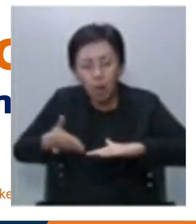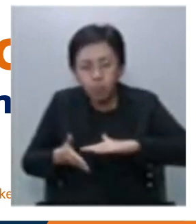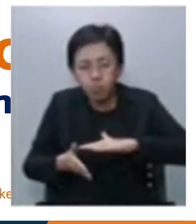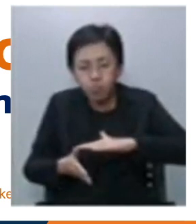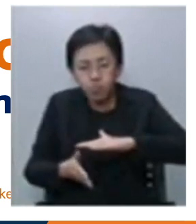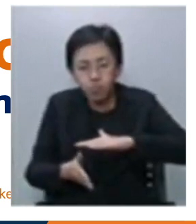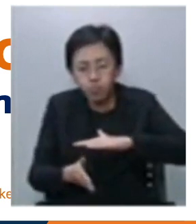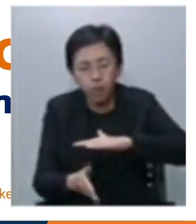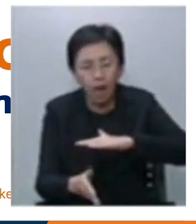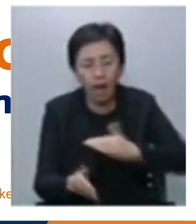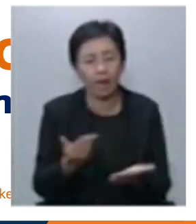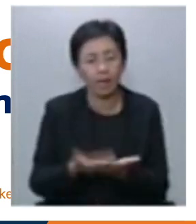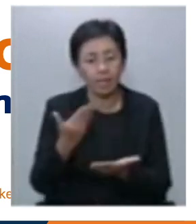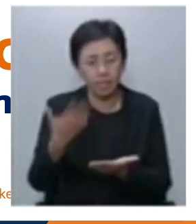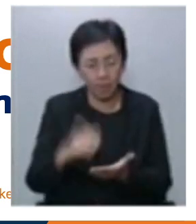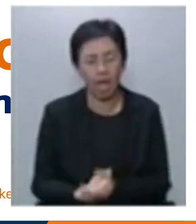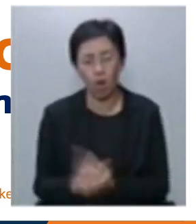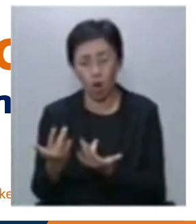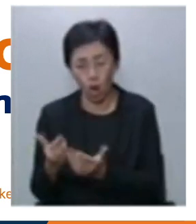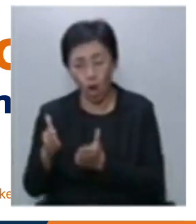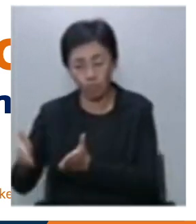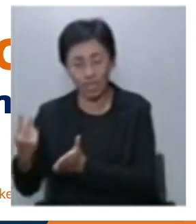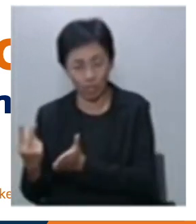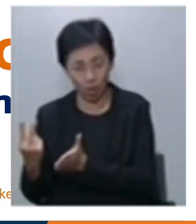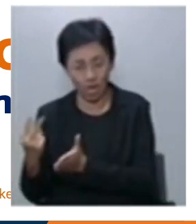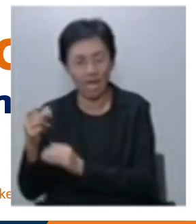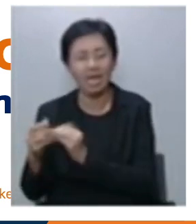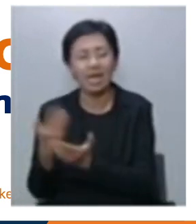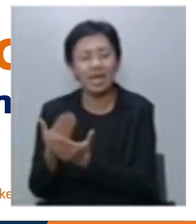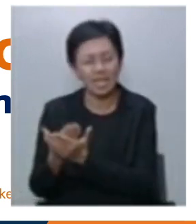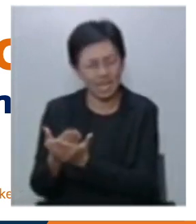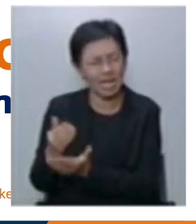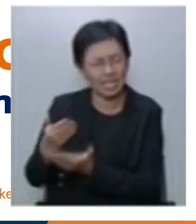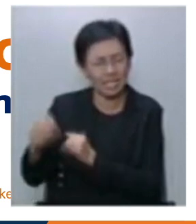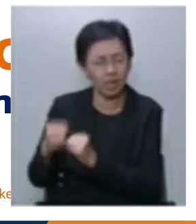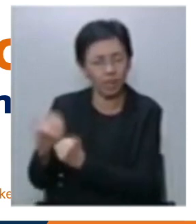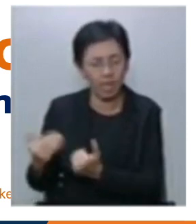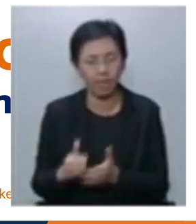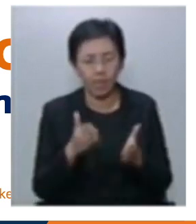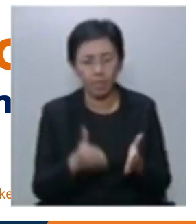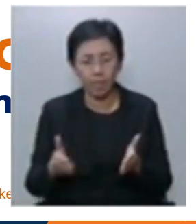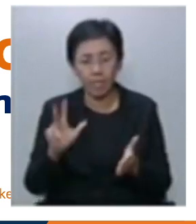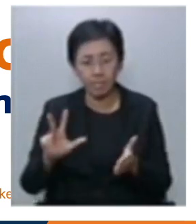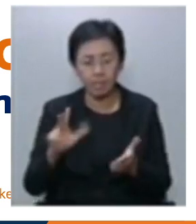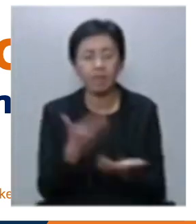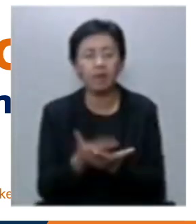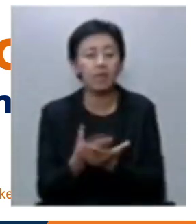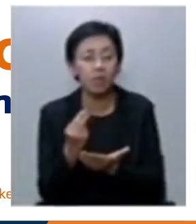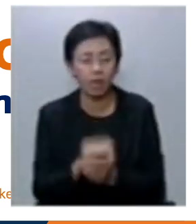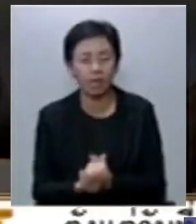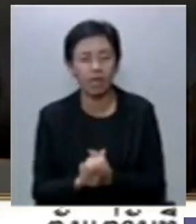ำที่1เพิ่งซื้อไปแล้วนะครับแล้วยังมีอีก2ลำในปีก็ประมาณนี้ 22,500 ล้านบาทเนี่ยรวม3ลำเนี่ยงบประมาณที่เราใช้เนี่ย